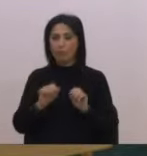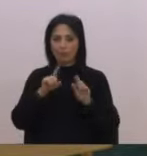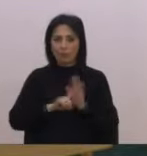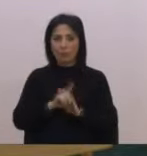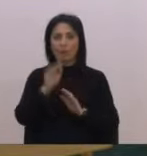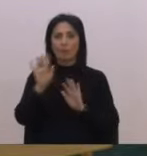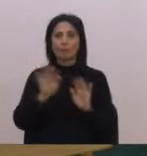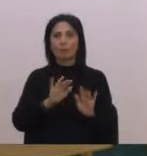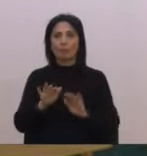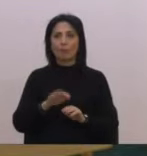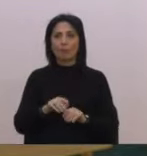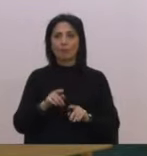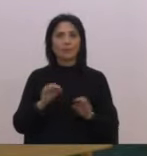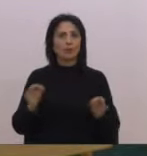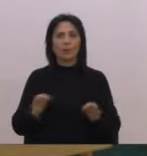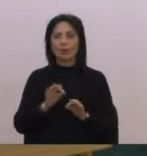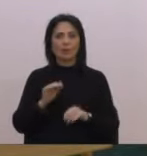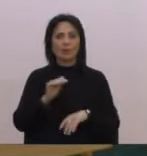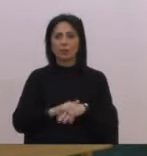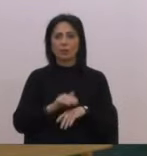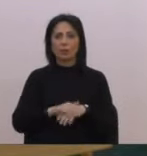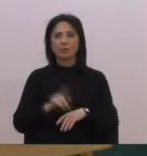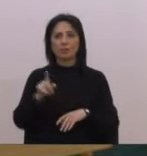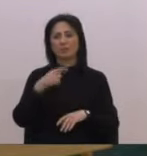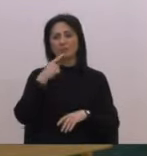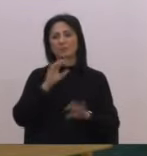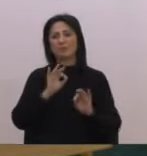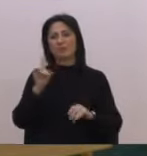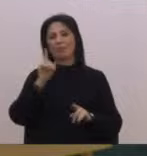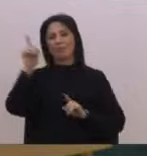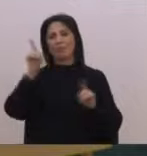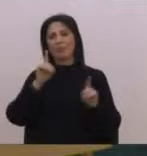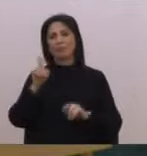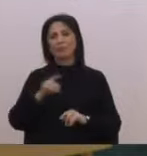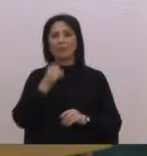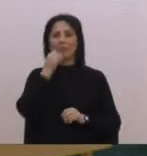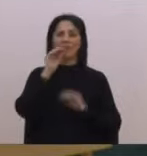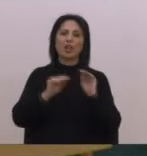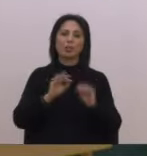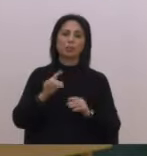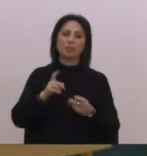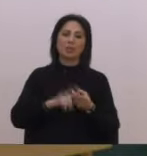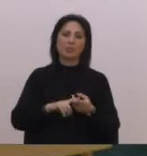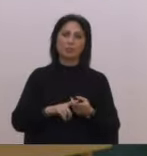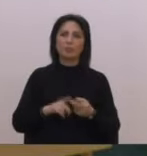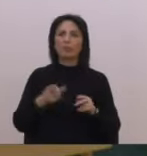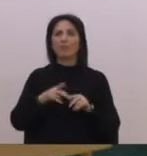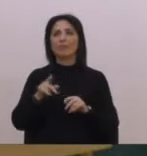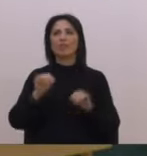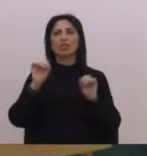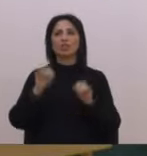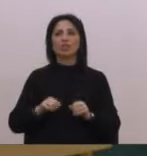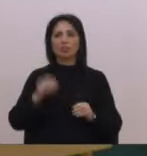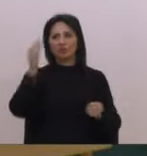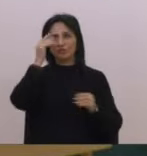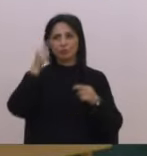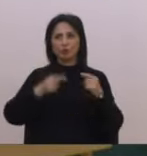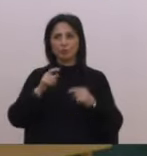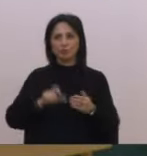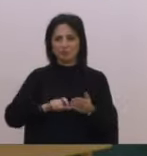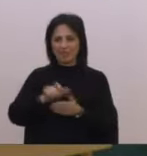ეს პროცესი. Და არანაირი არგუმენტი, რომელიც თქვენ გაქვთ ამასთან დაკავშირებით, ინფრასტრუქტურასთან დაკავშირებით და ამაზე შეგვიძლია ვიმსჯელოთ და